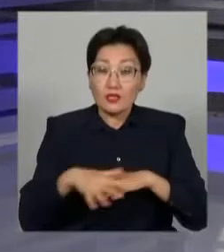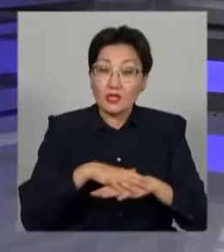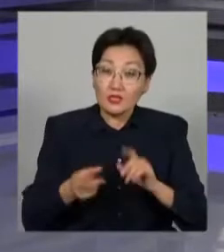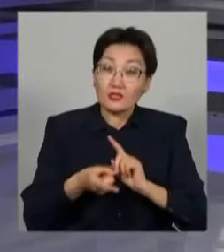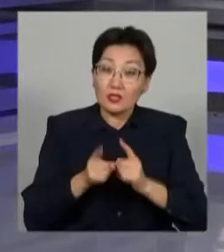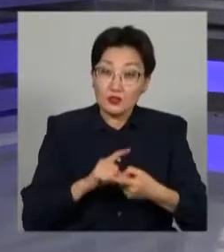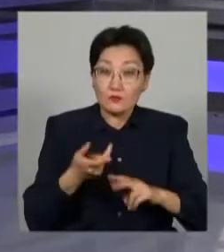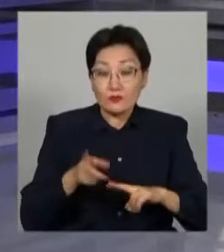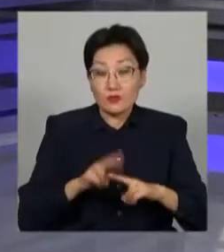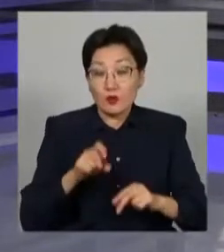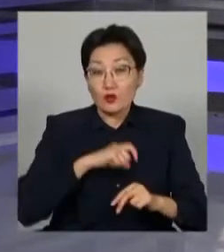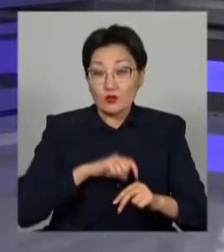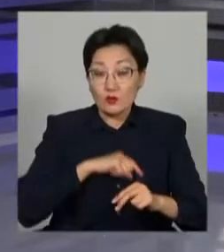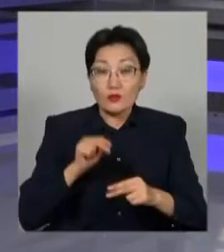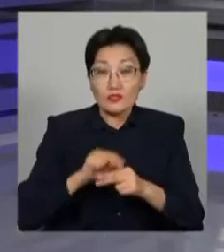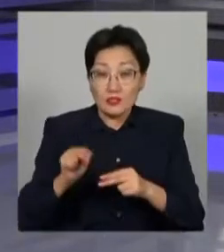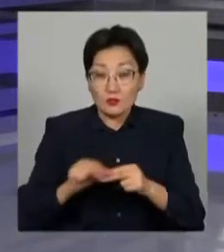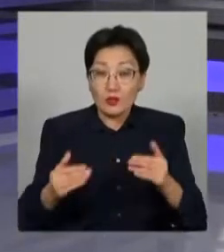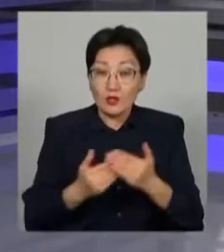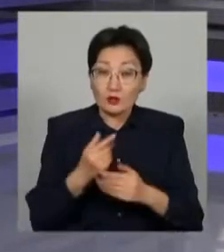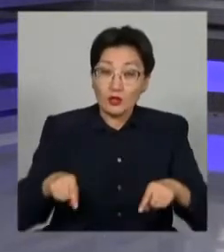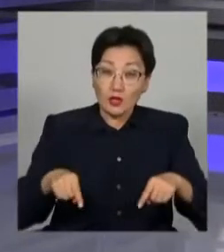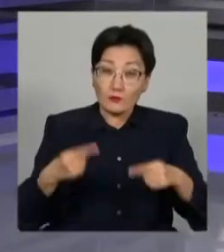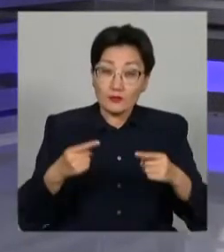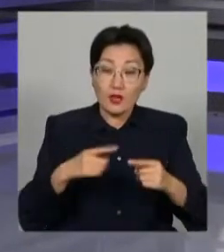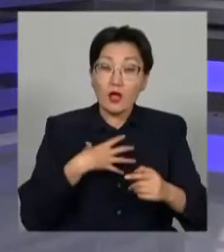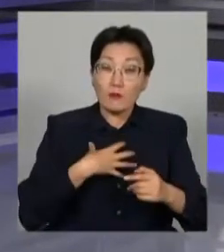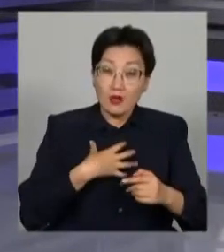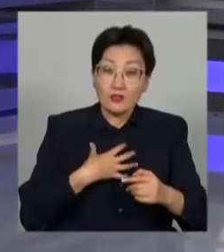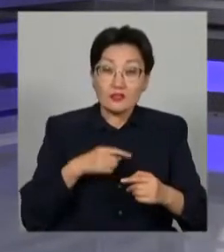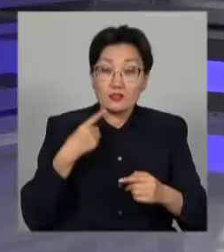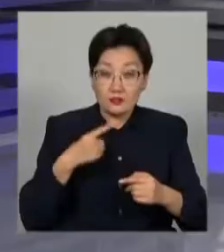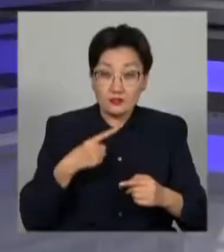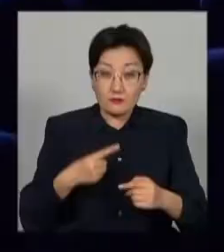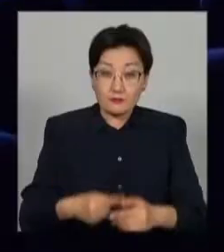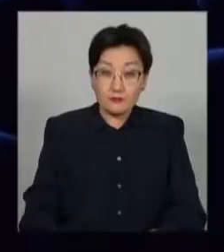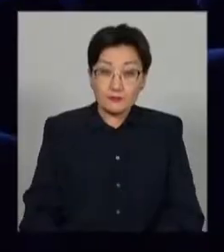барамыз. Сондықтан рухани құндылықтарды қайта қалпына келтіру маңызды деген ой қосты.